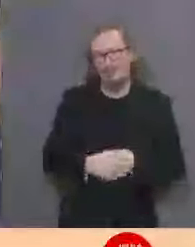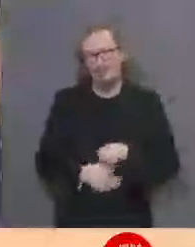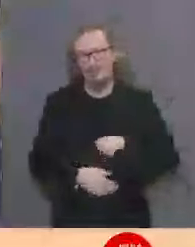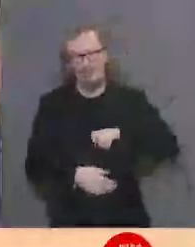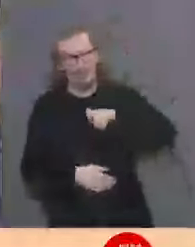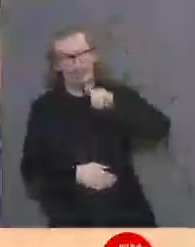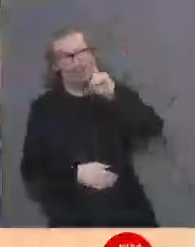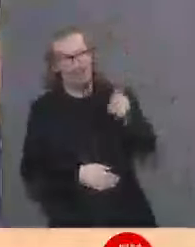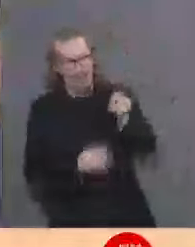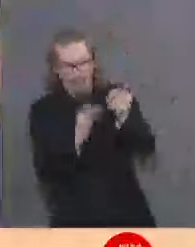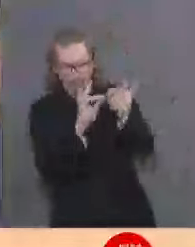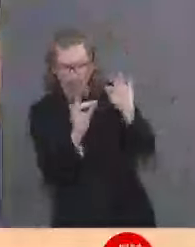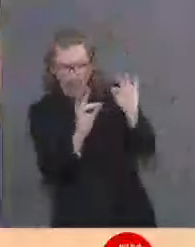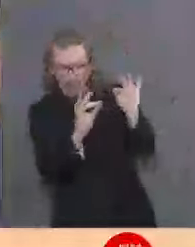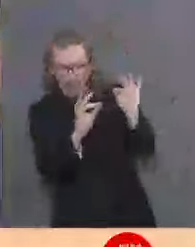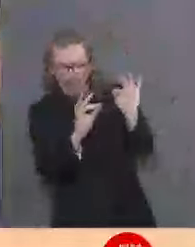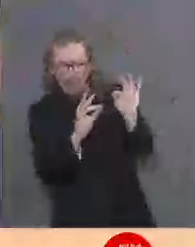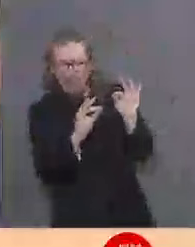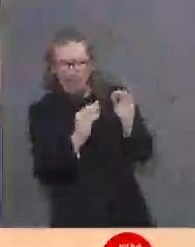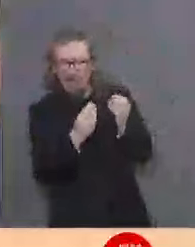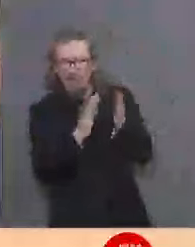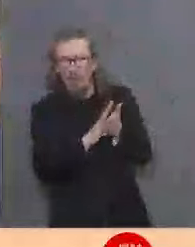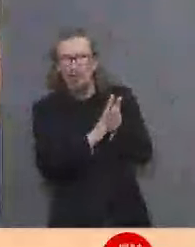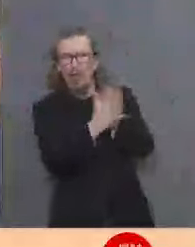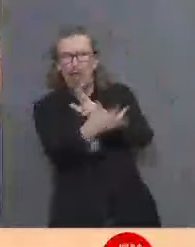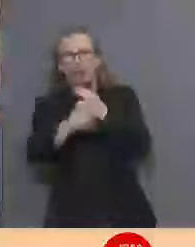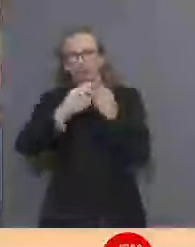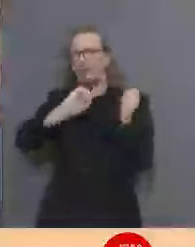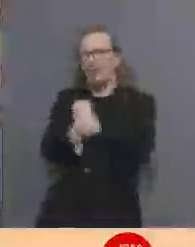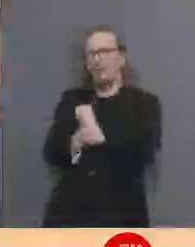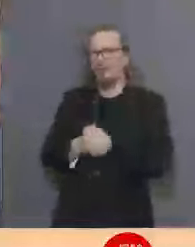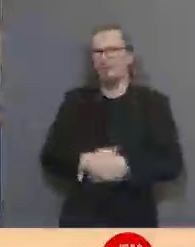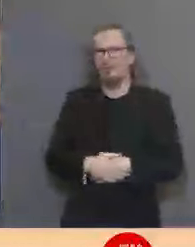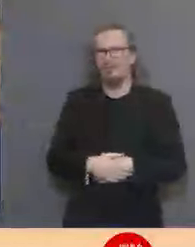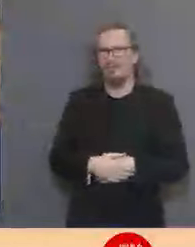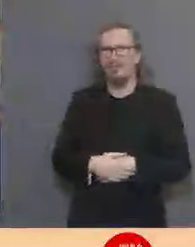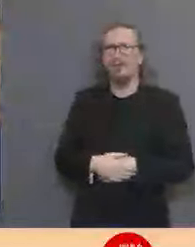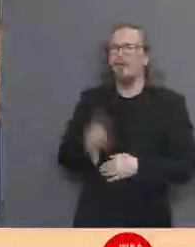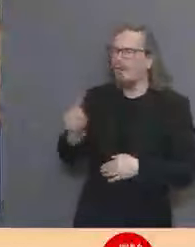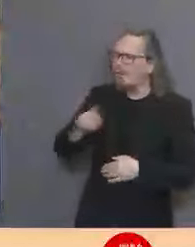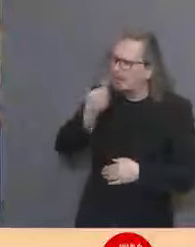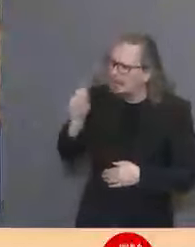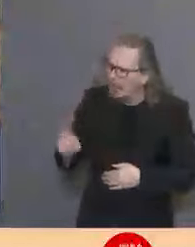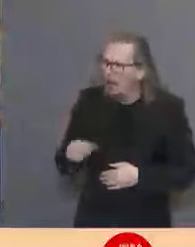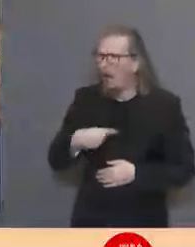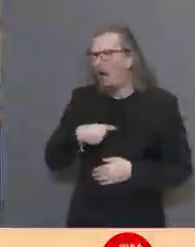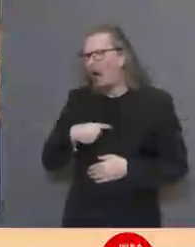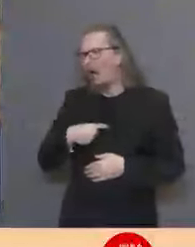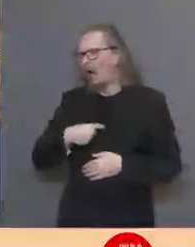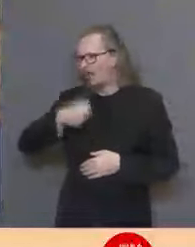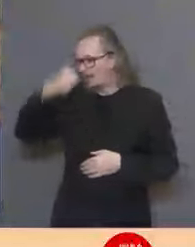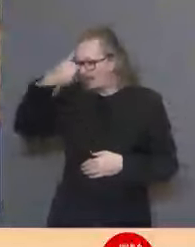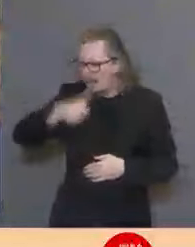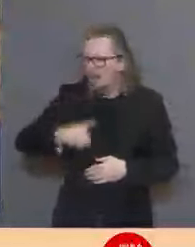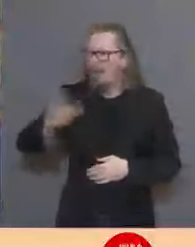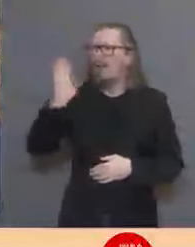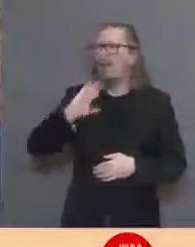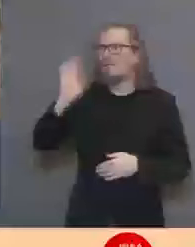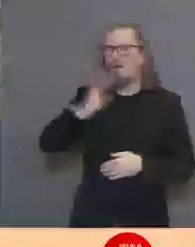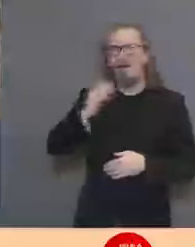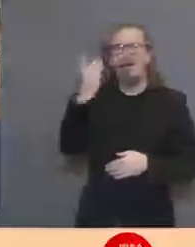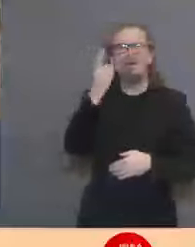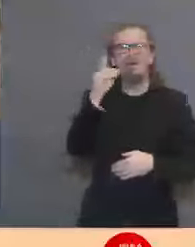bien souvent la réponse. Interrogera-t-on les habitants sur leur nostalgie d'un détour dominical par la serre